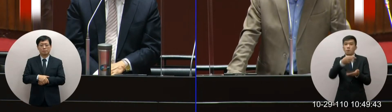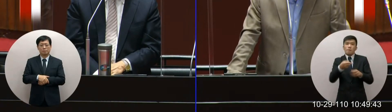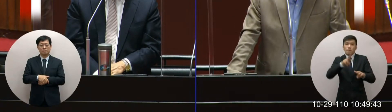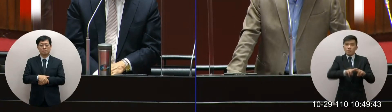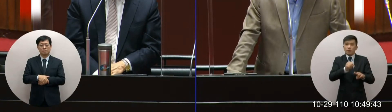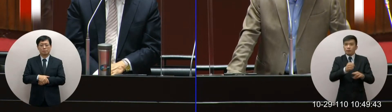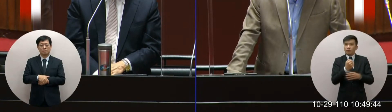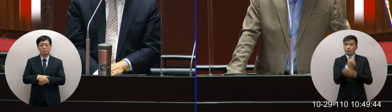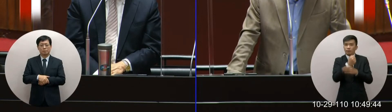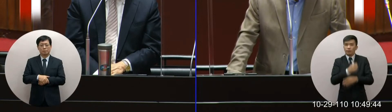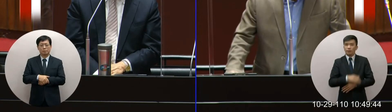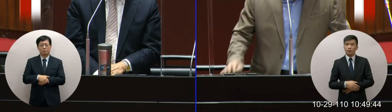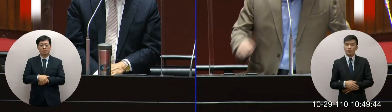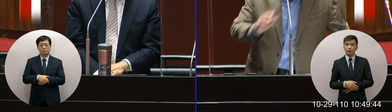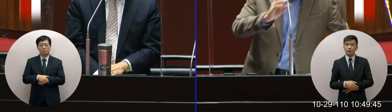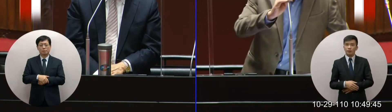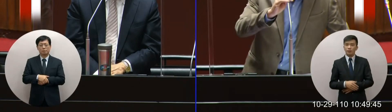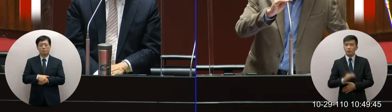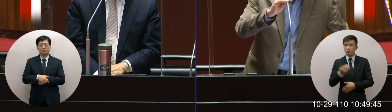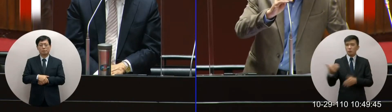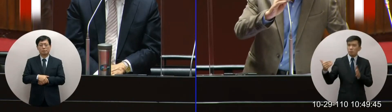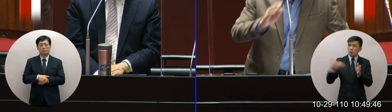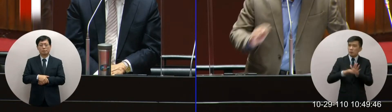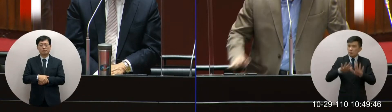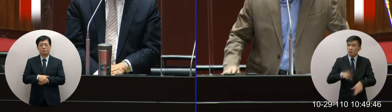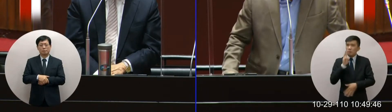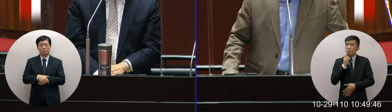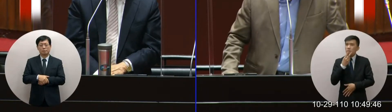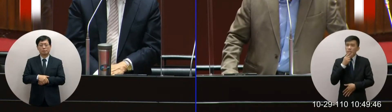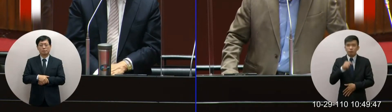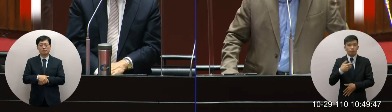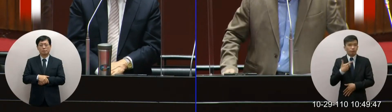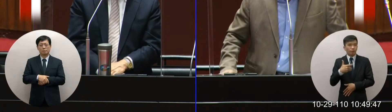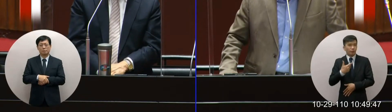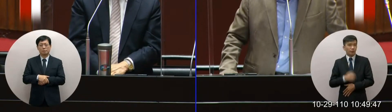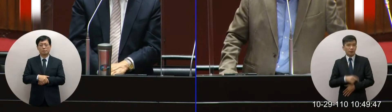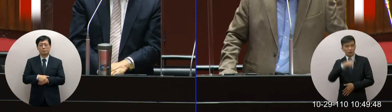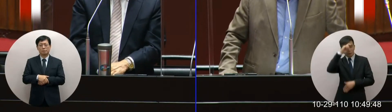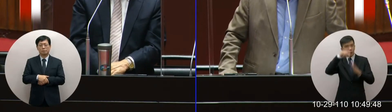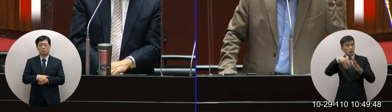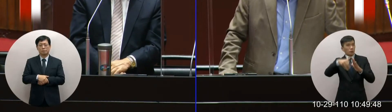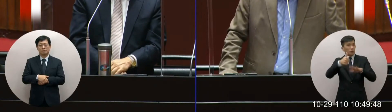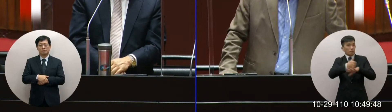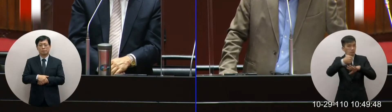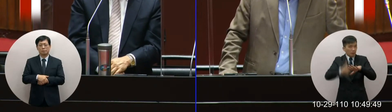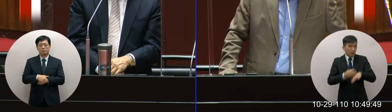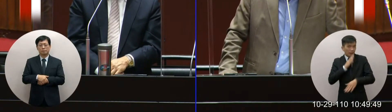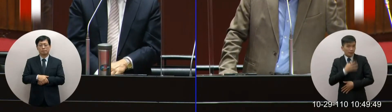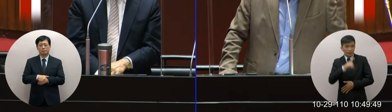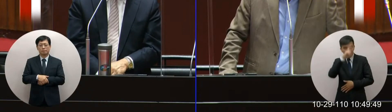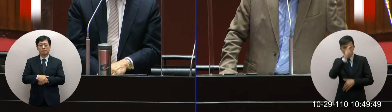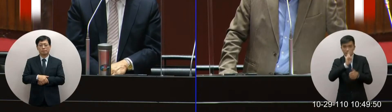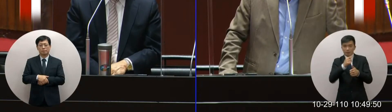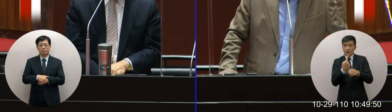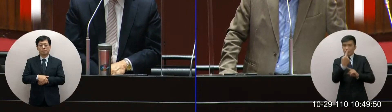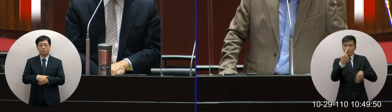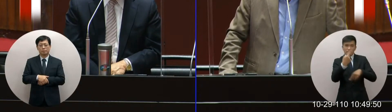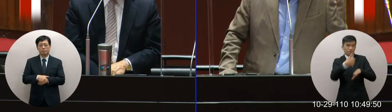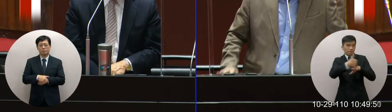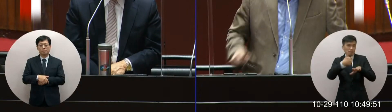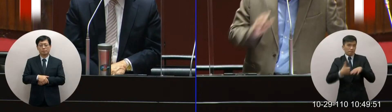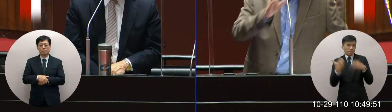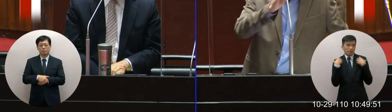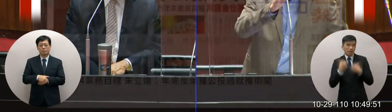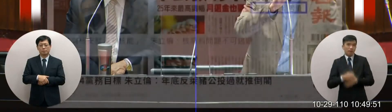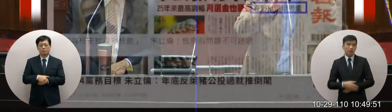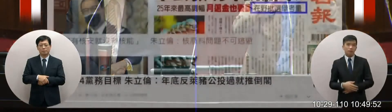在呢，这个我完全无法。他为了倒戈，就是为了苏院长你一个人要你一个人下台，